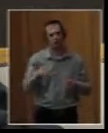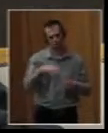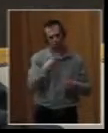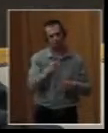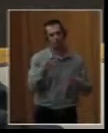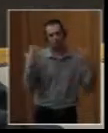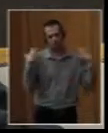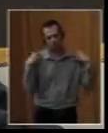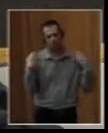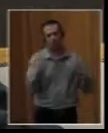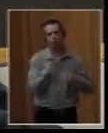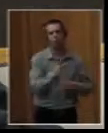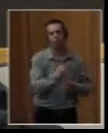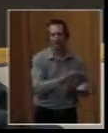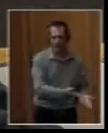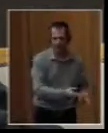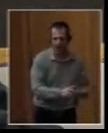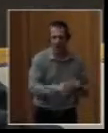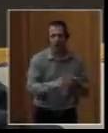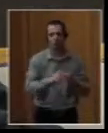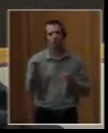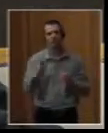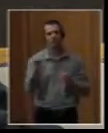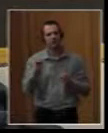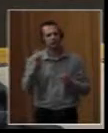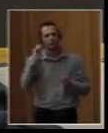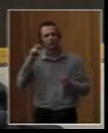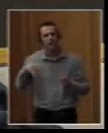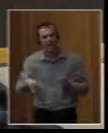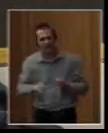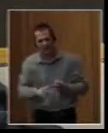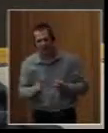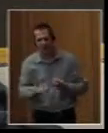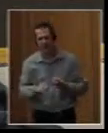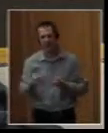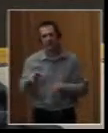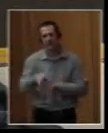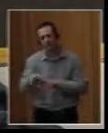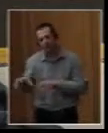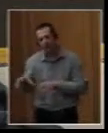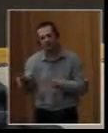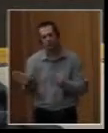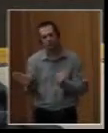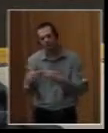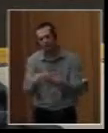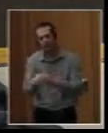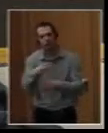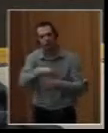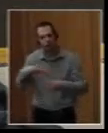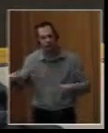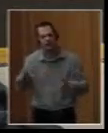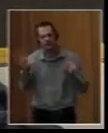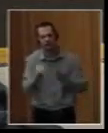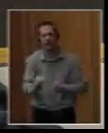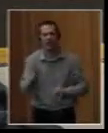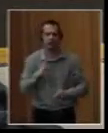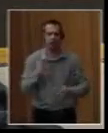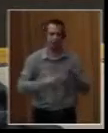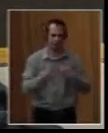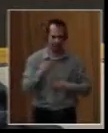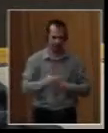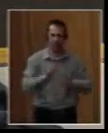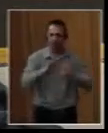Αναπηρία του ΣΥΡΙΖΑ θέτει τα θεμέλια για να ανοιχτεί ένας διάλογος για την αναπηρία και την πολιτική για την